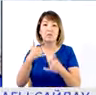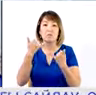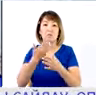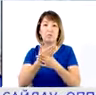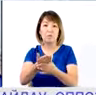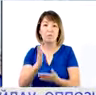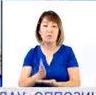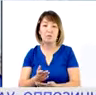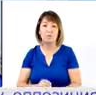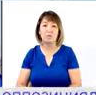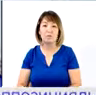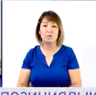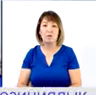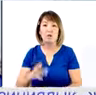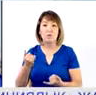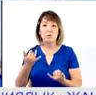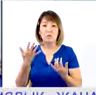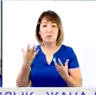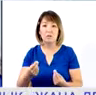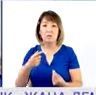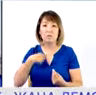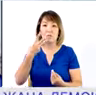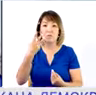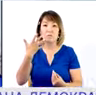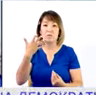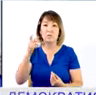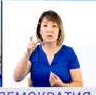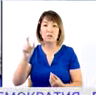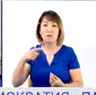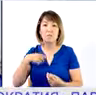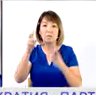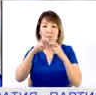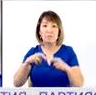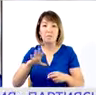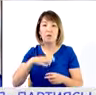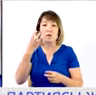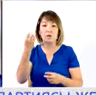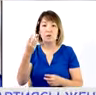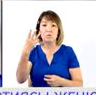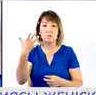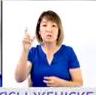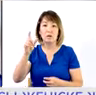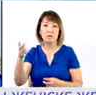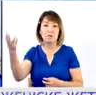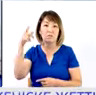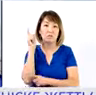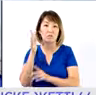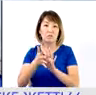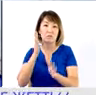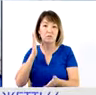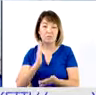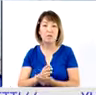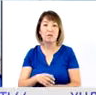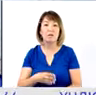Осы таңда мен 35 науқас қарап шықтым. Әлі тағы 35 науқас күтіп тұр. Тағы да басқа жиі